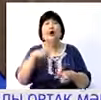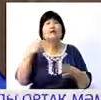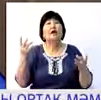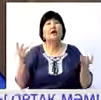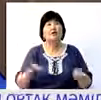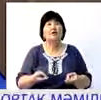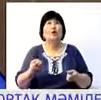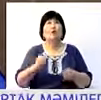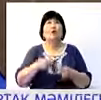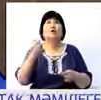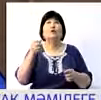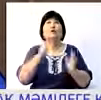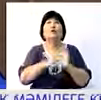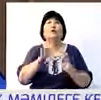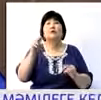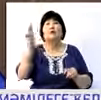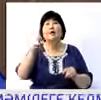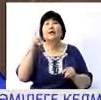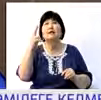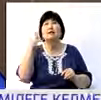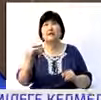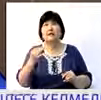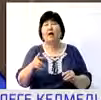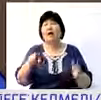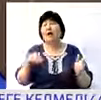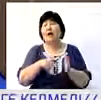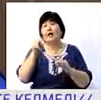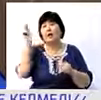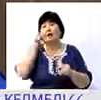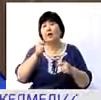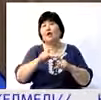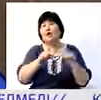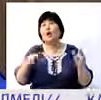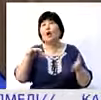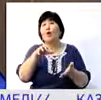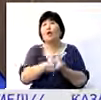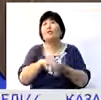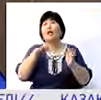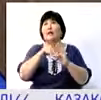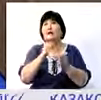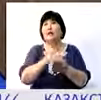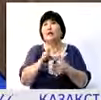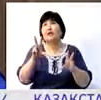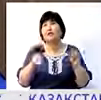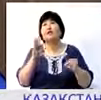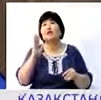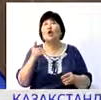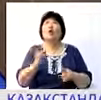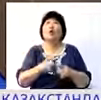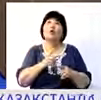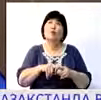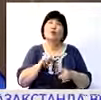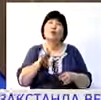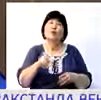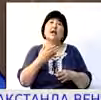керек, осы 264-ші мектеп лицейде қалалық білім басқармасының орналасқандығында ескеретін болсақ, бұл